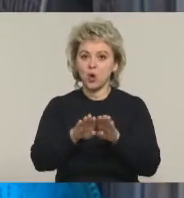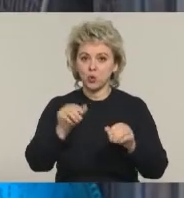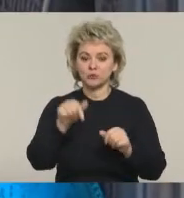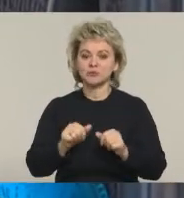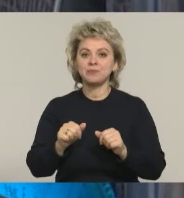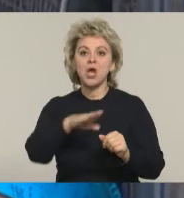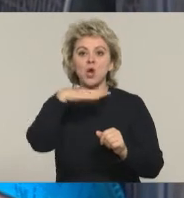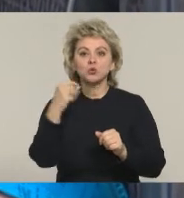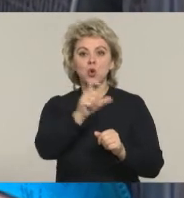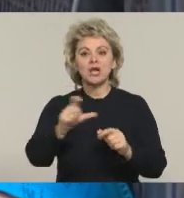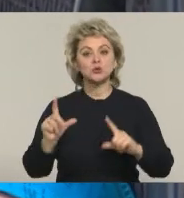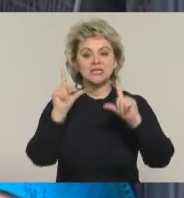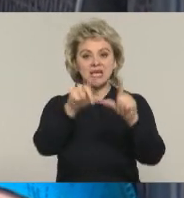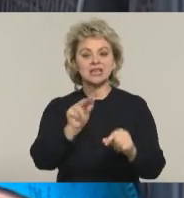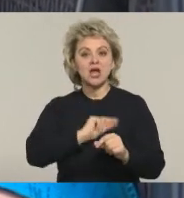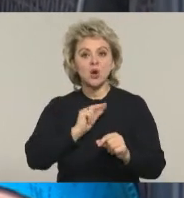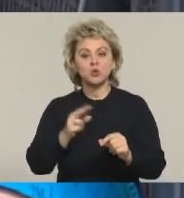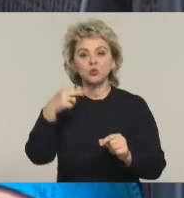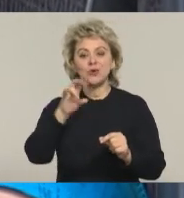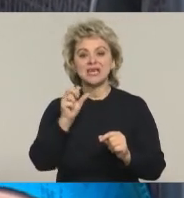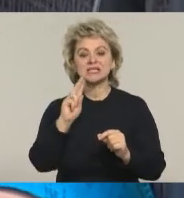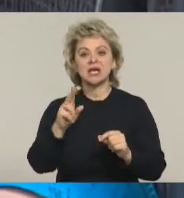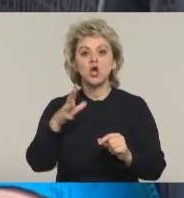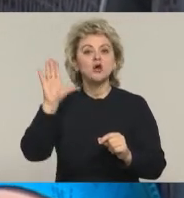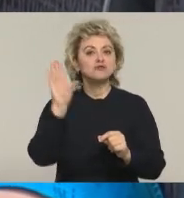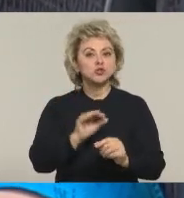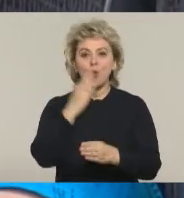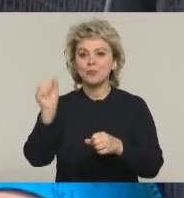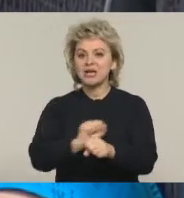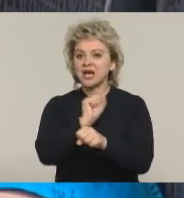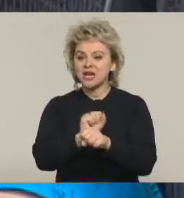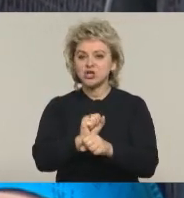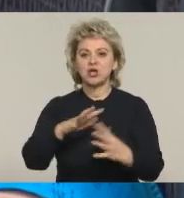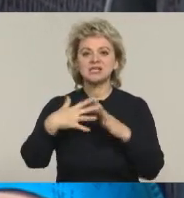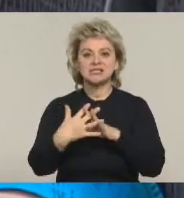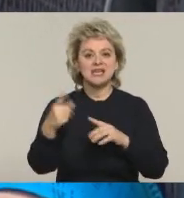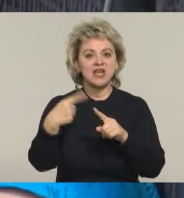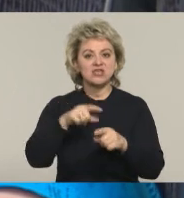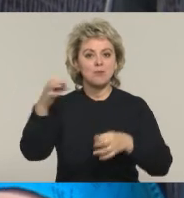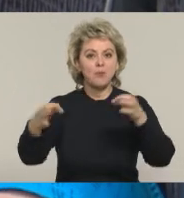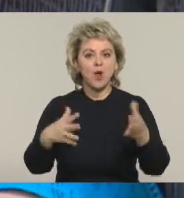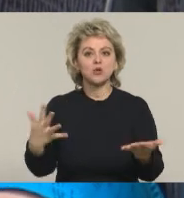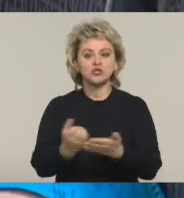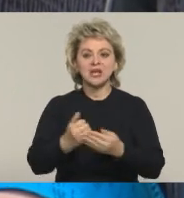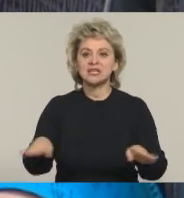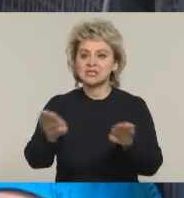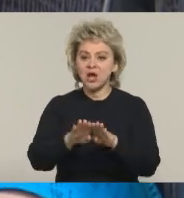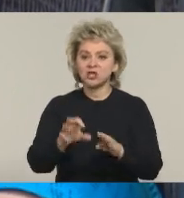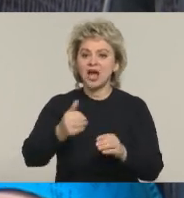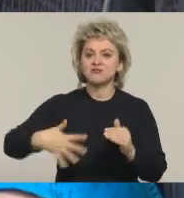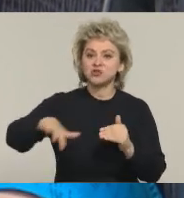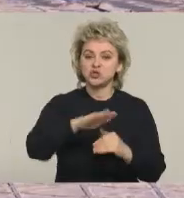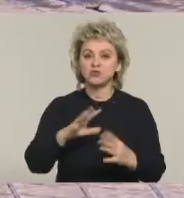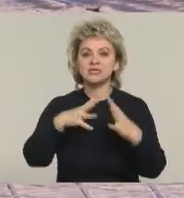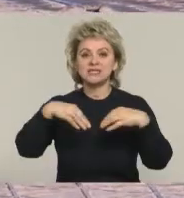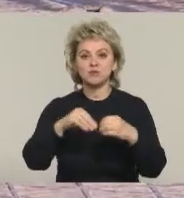закроется. Много людей ездят на работу в Донецк. Все прекращается. Деревни эти, получается, оторваны от всего. Для